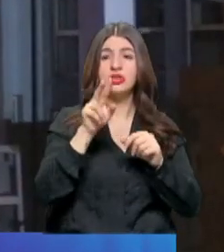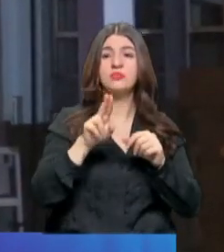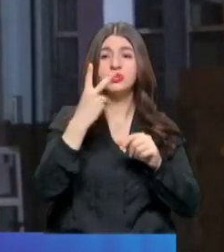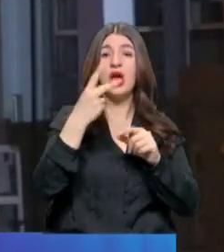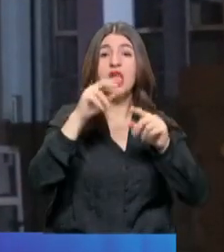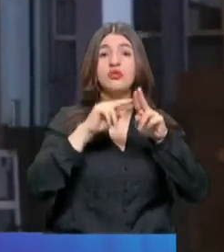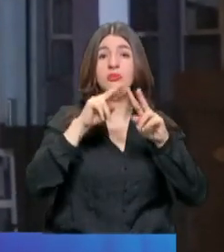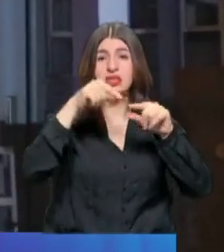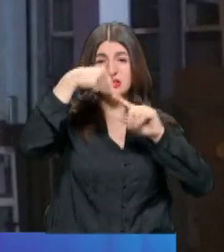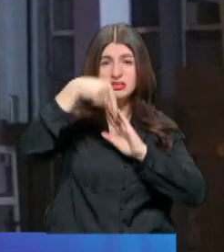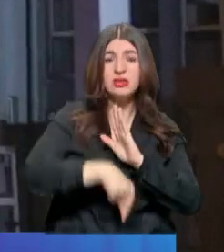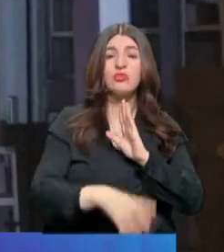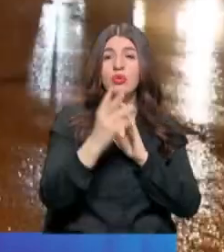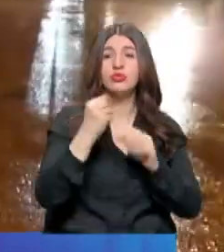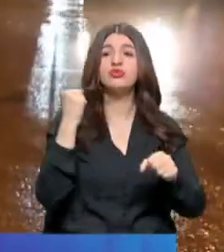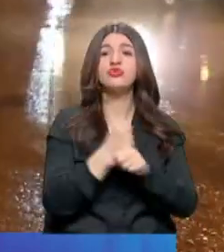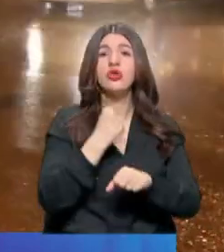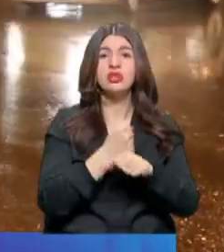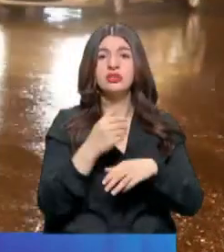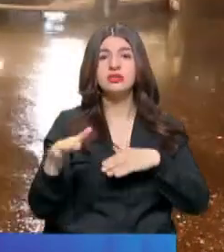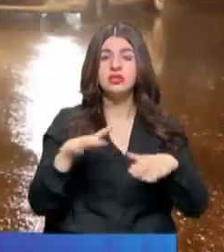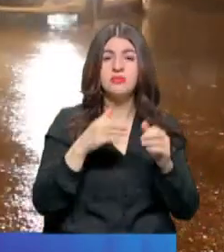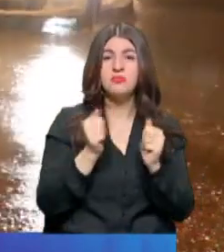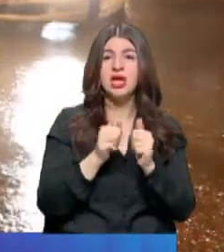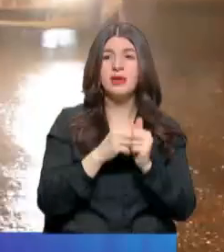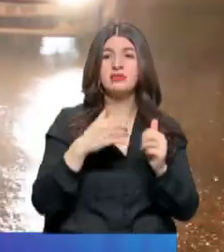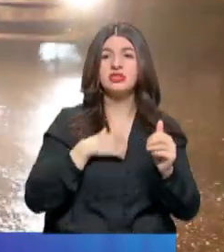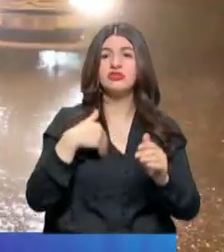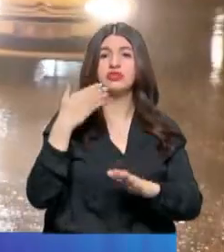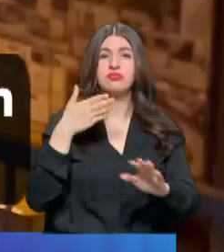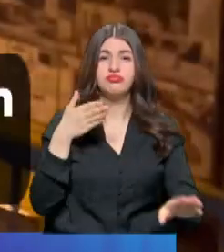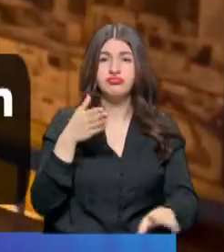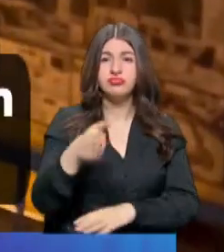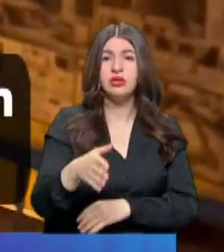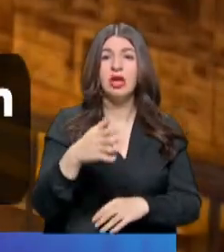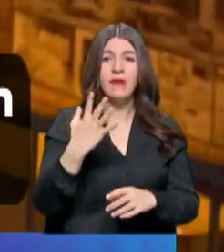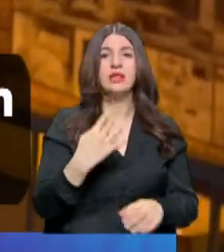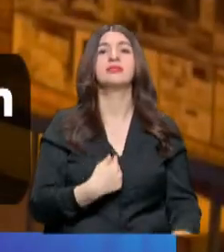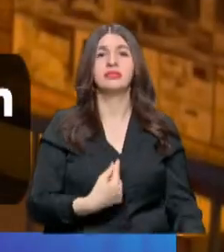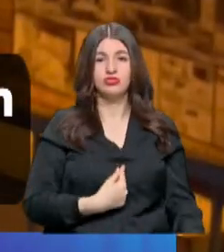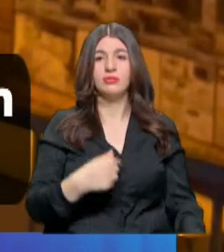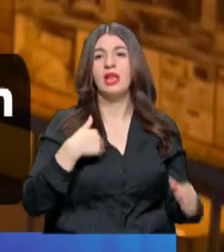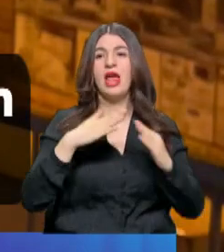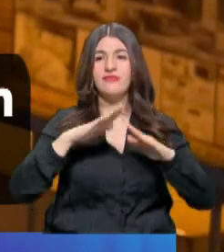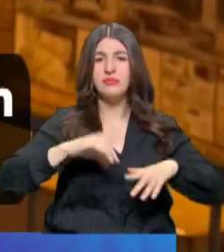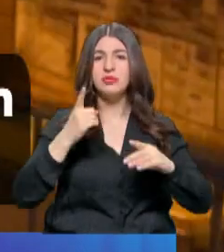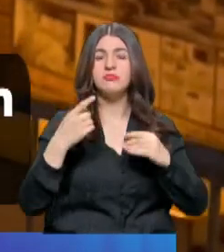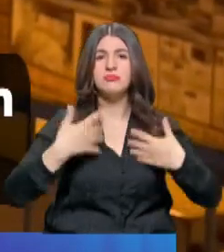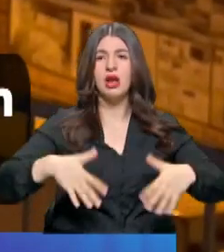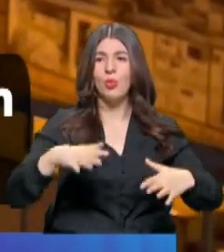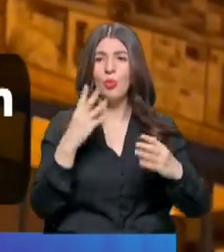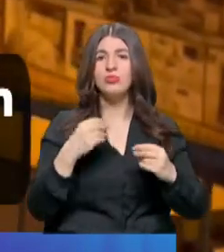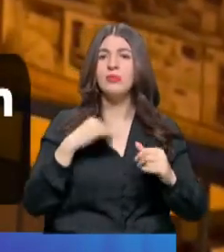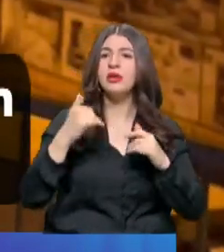meydana geldi deprem zonguldaklılar sallantı ile beraber kendilerini dışarı attı evdeydim bir program